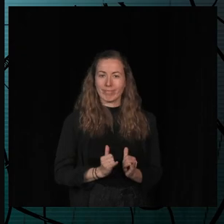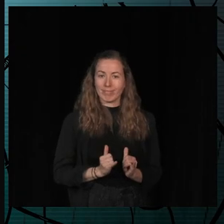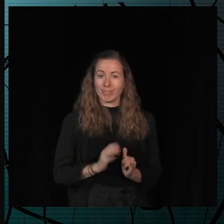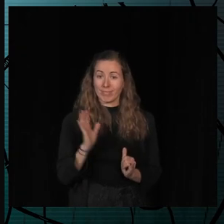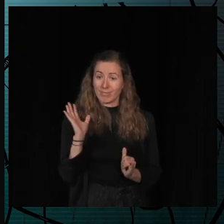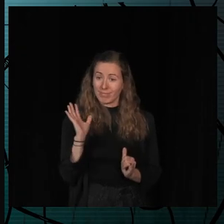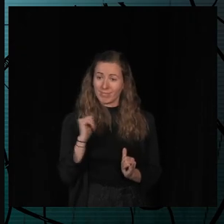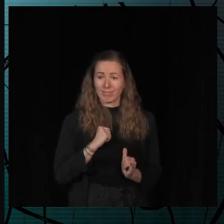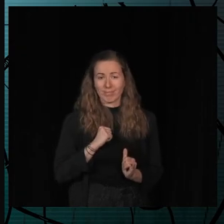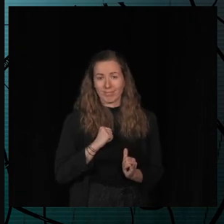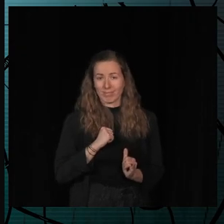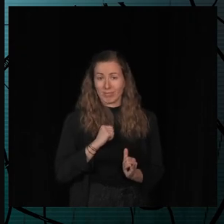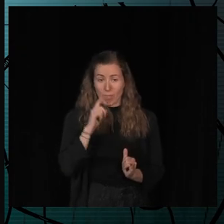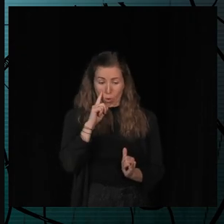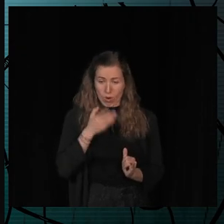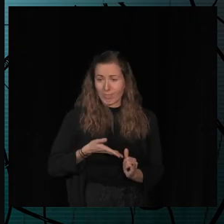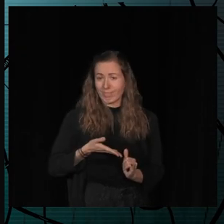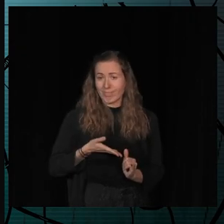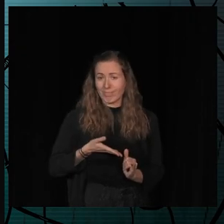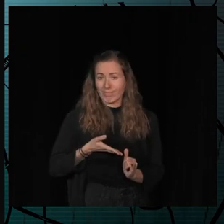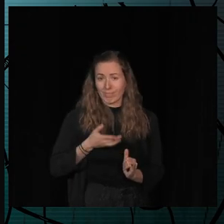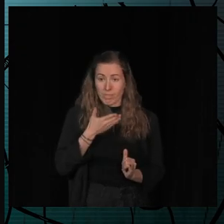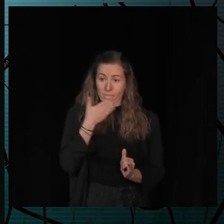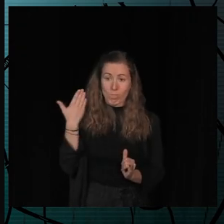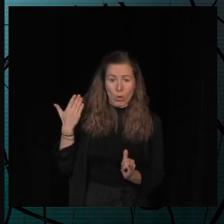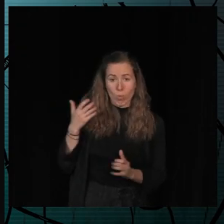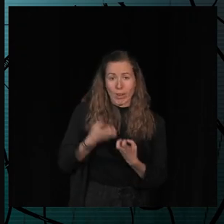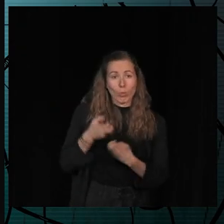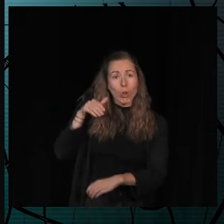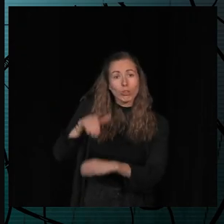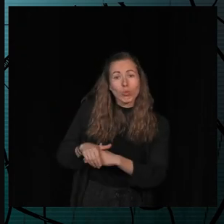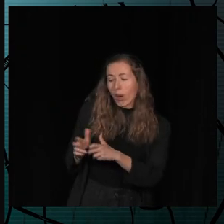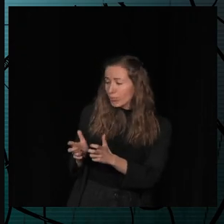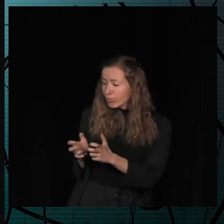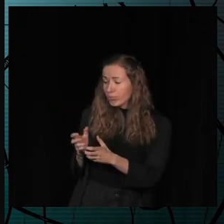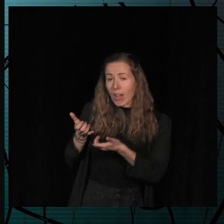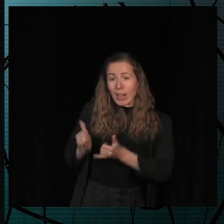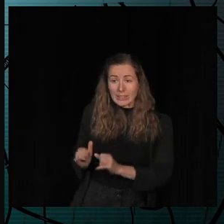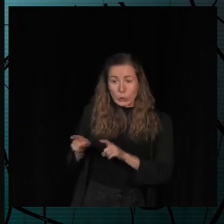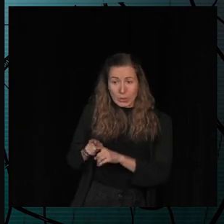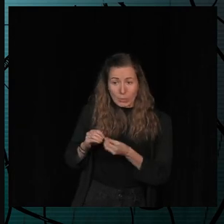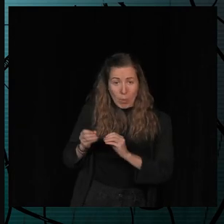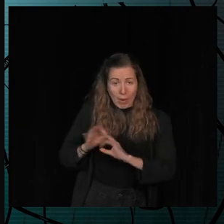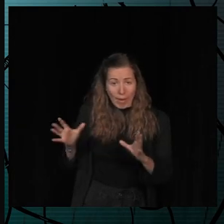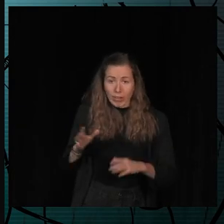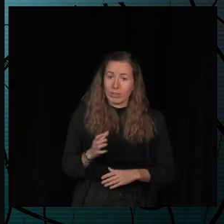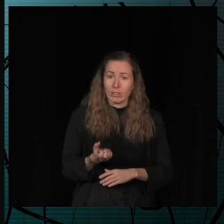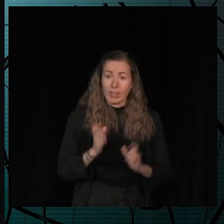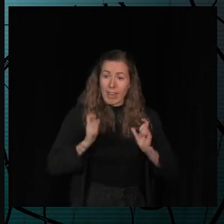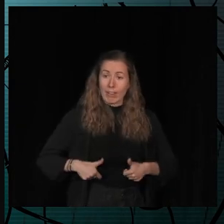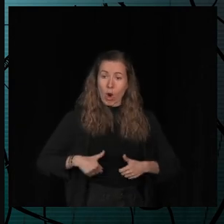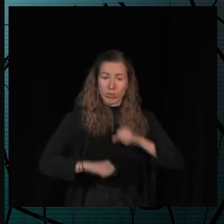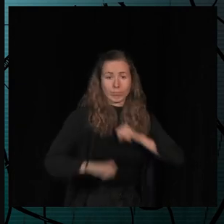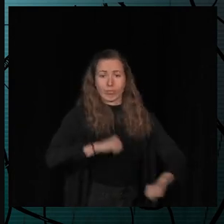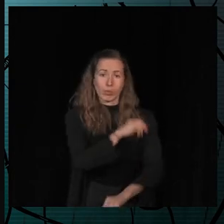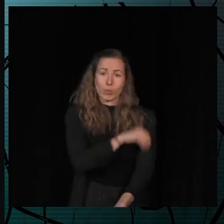heureci on pourrait tout à fait faire nos heures de jeux vidéo le soir assis sans que ça pose aucun problème et avoir de l'école debout et